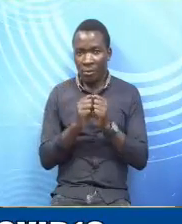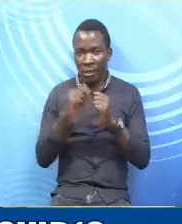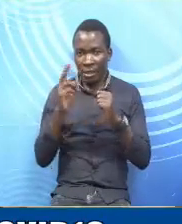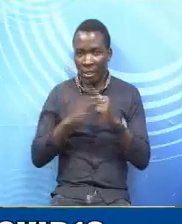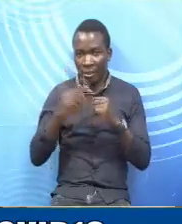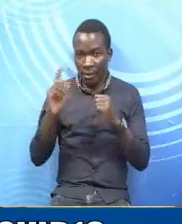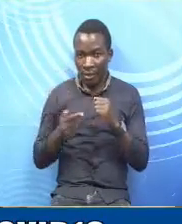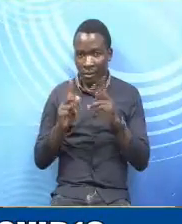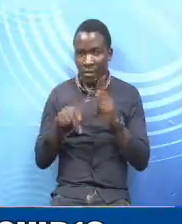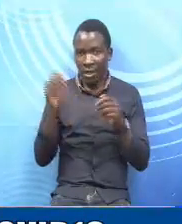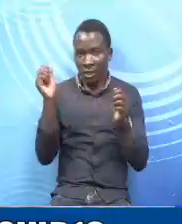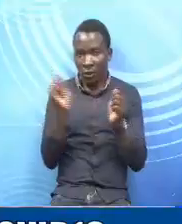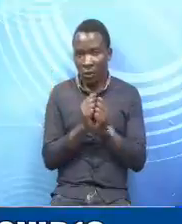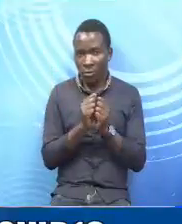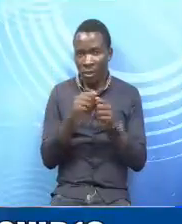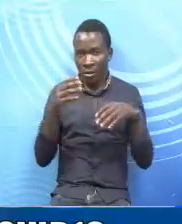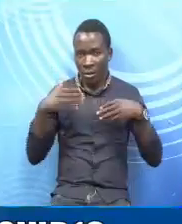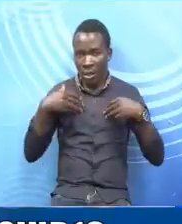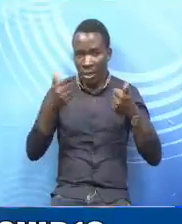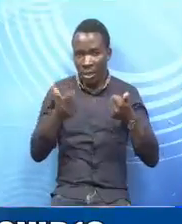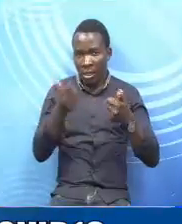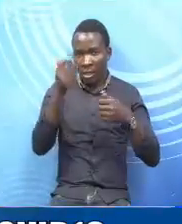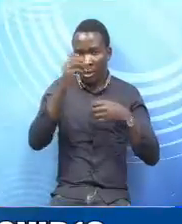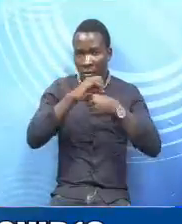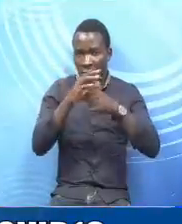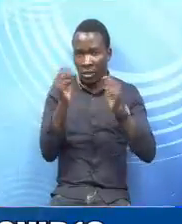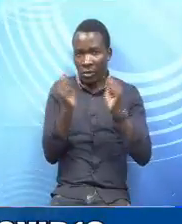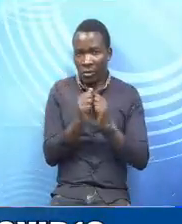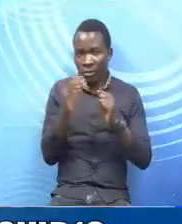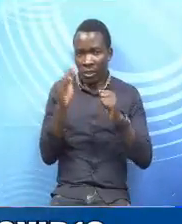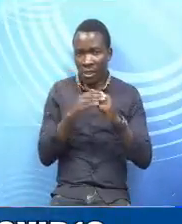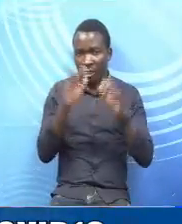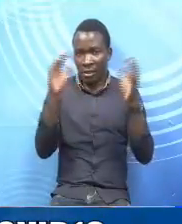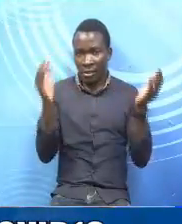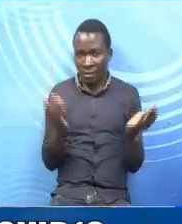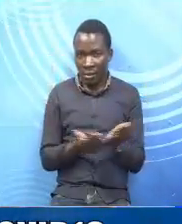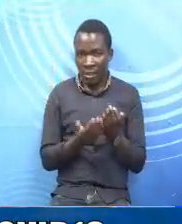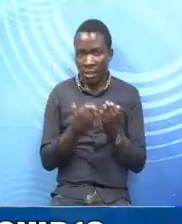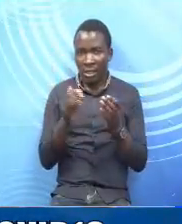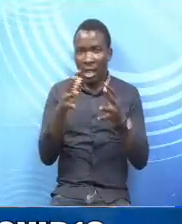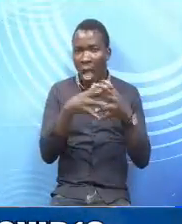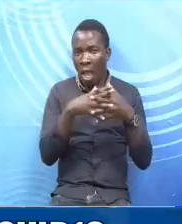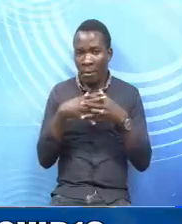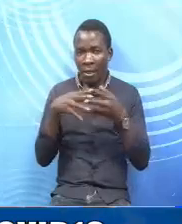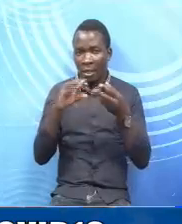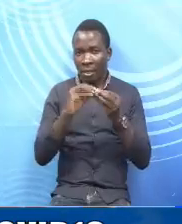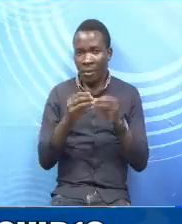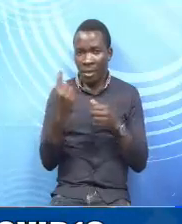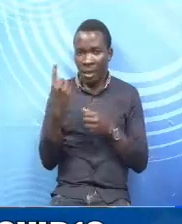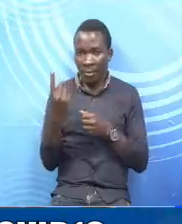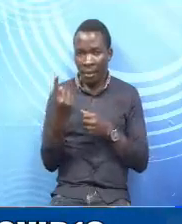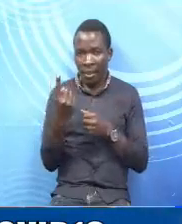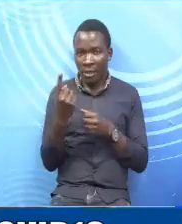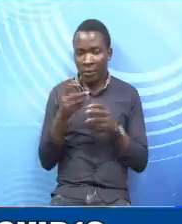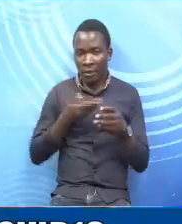79,117 n'abantu 10 bamaze gukiraho icyorezo cya COVID-19 hano ku isi. Leta Zunze Ubumwe za Amerika ziracyari ku mwanya wa mbere